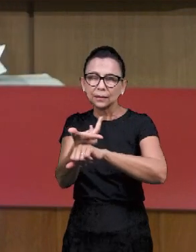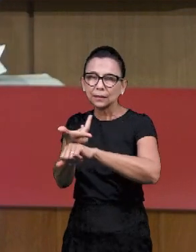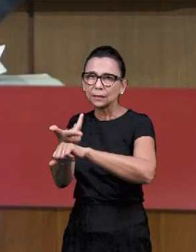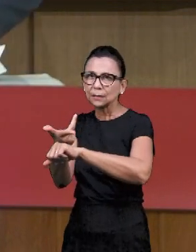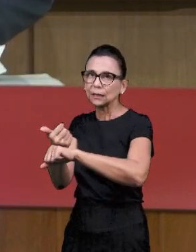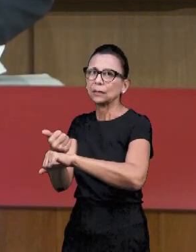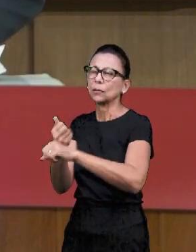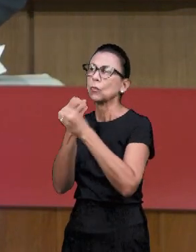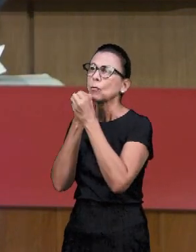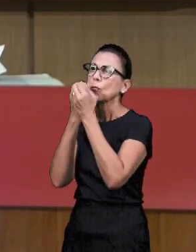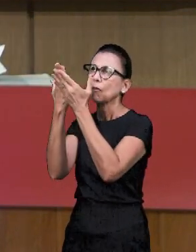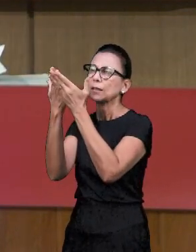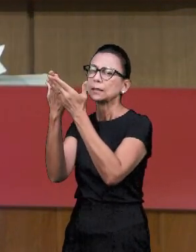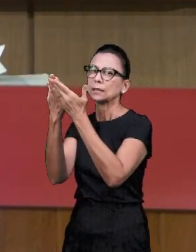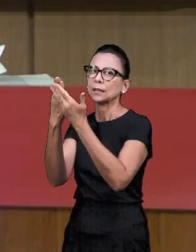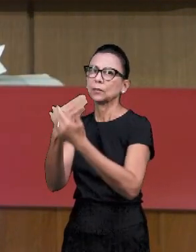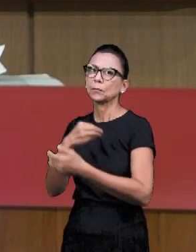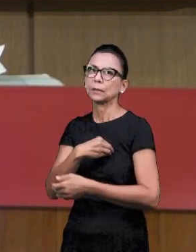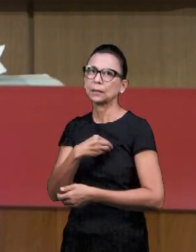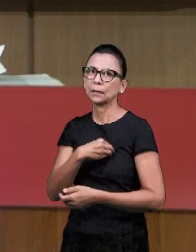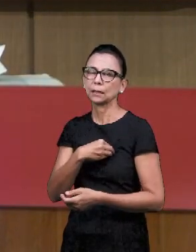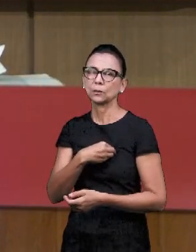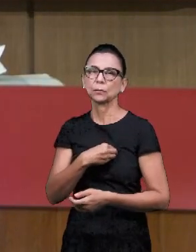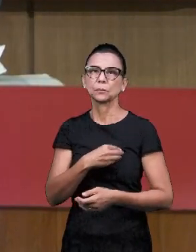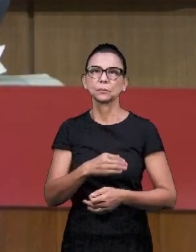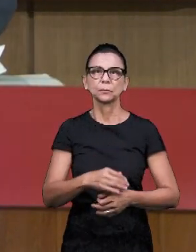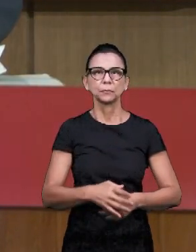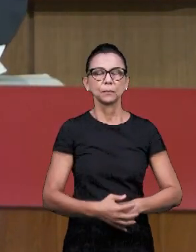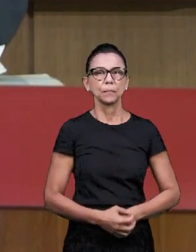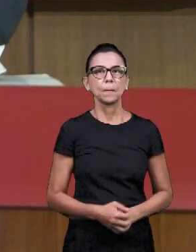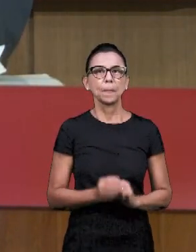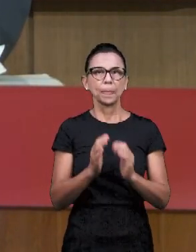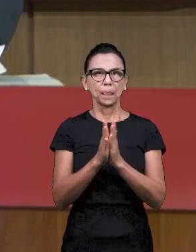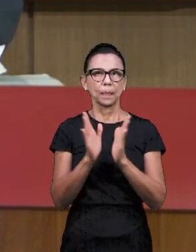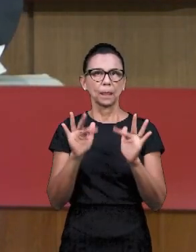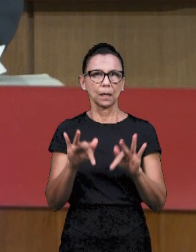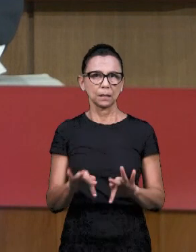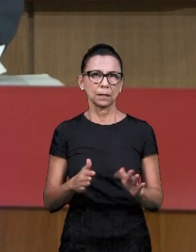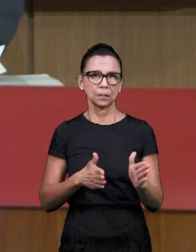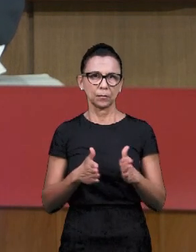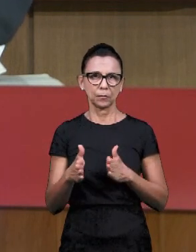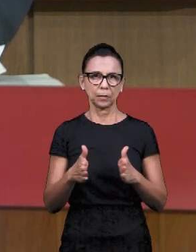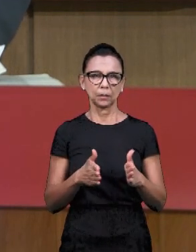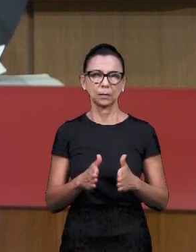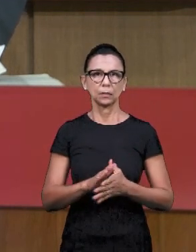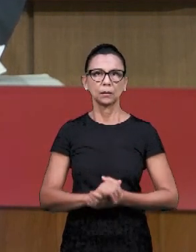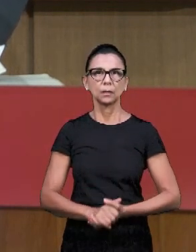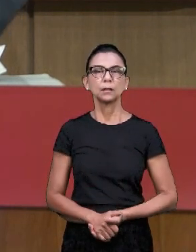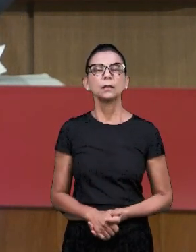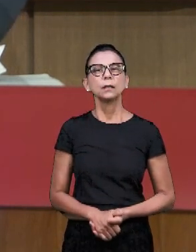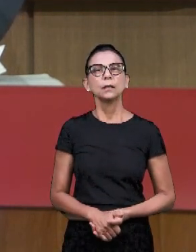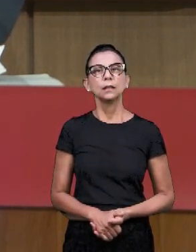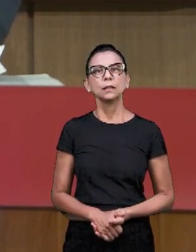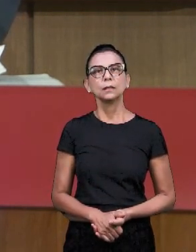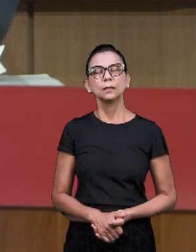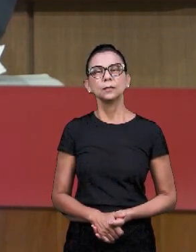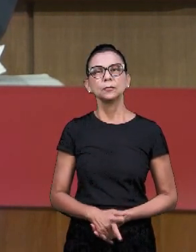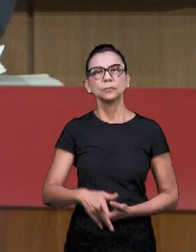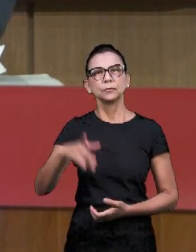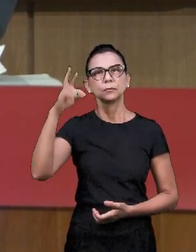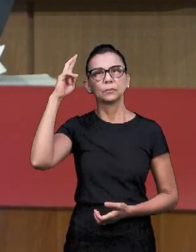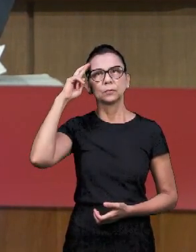достигал сестер и их сердец. Давайте помолимся. И мы верим, что Бог совершил уже в наших